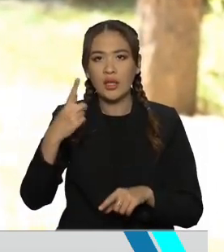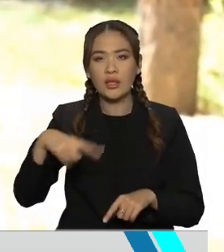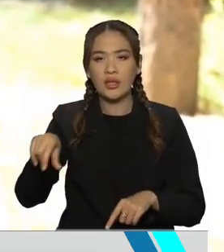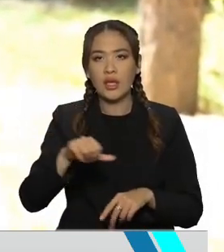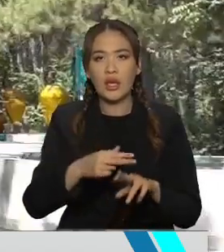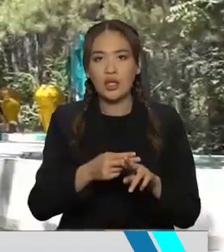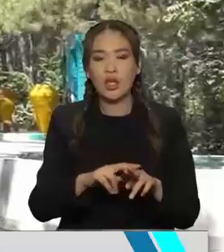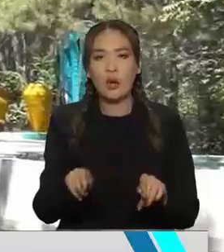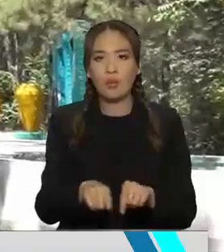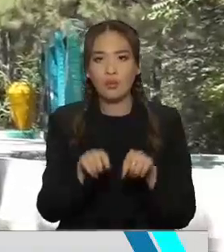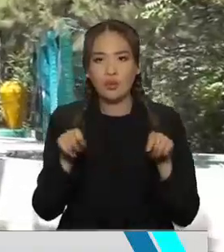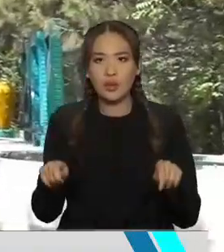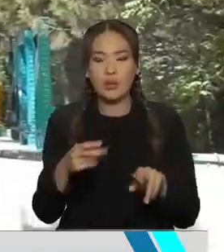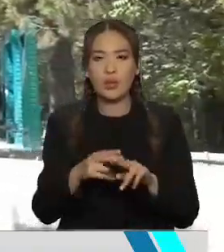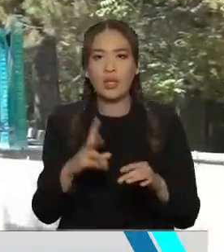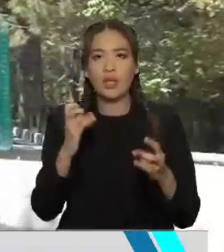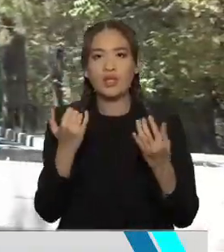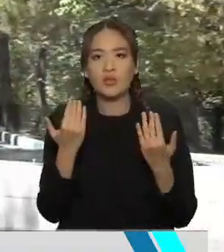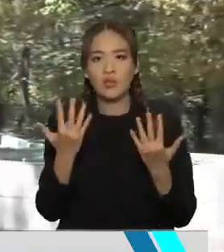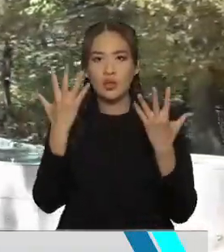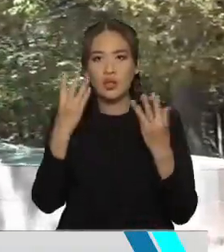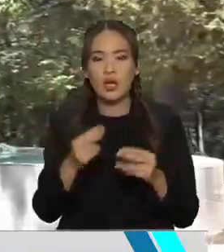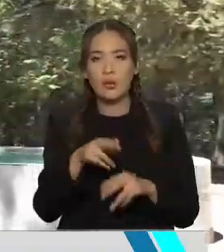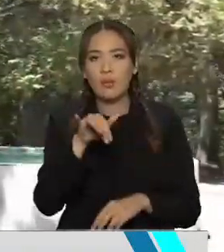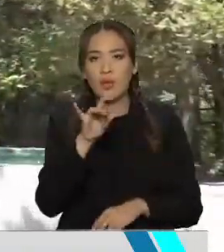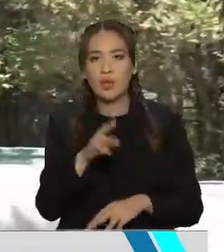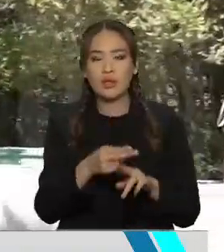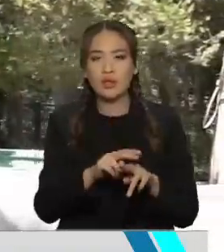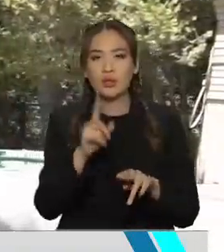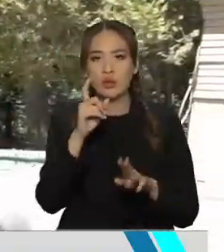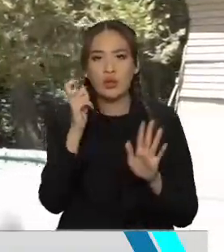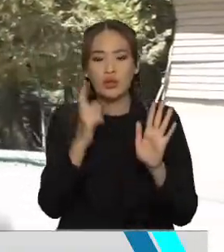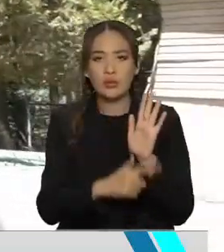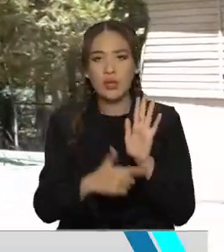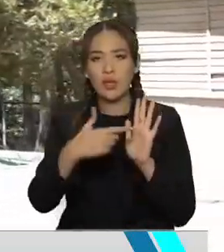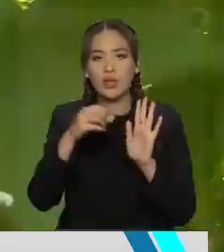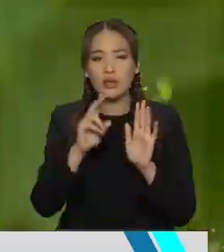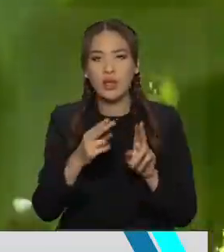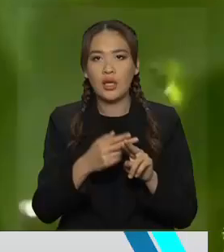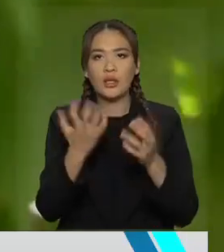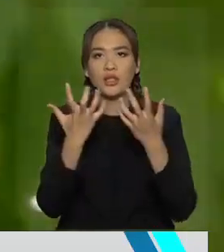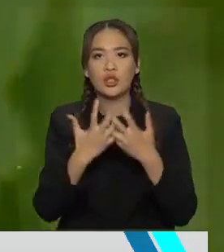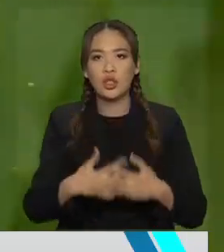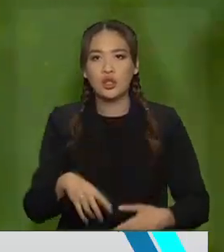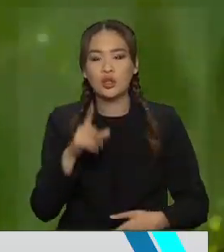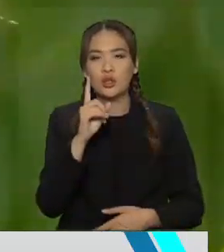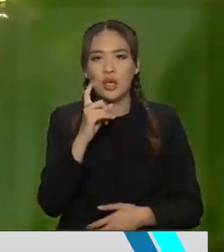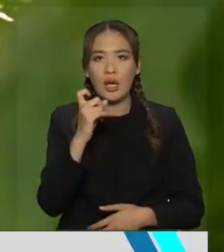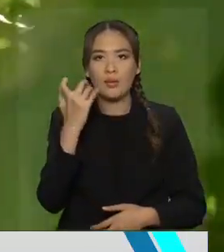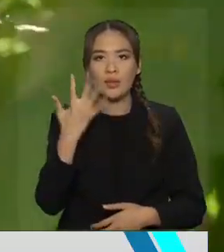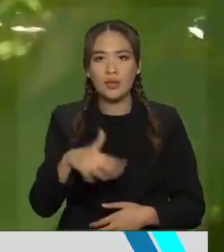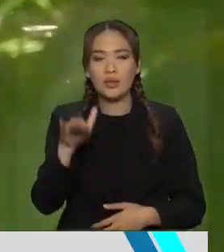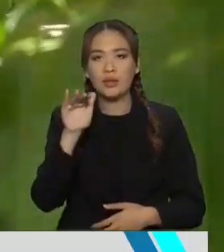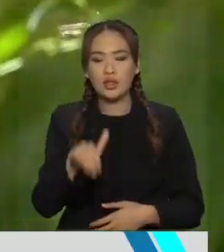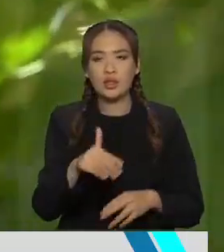уже пустим. На сегодняшний день в парке площадью 117 гектаров насчитывается около 105 тысяч деревьев. Ну